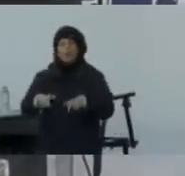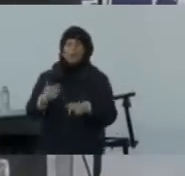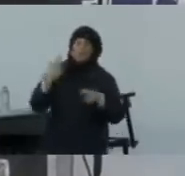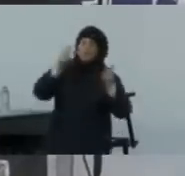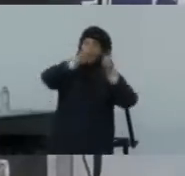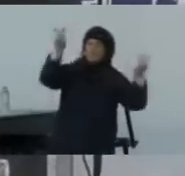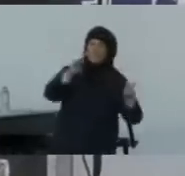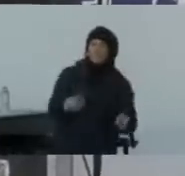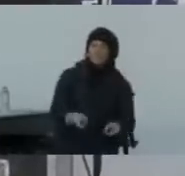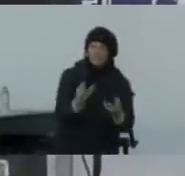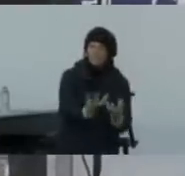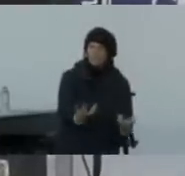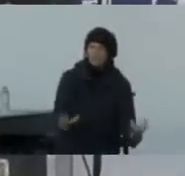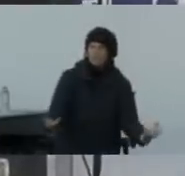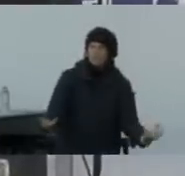fossile